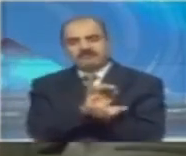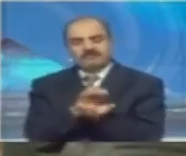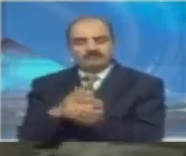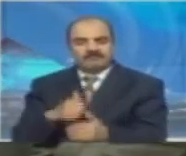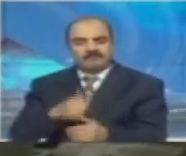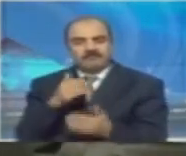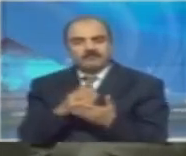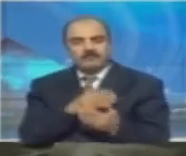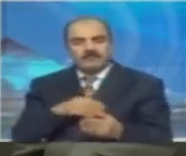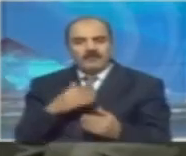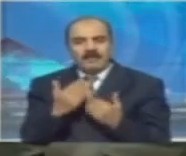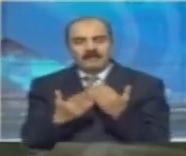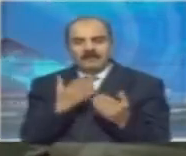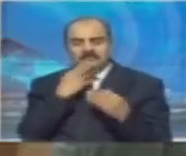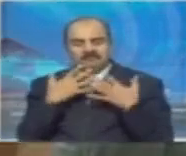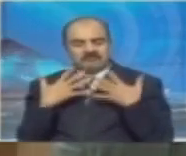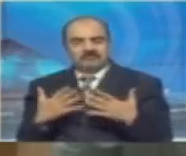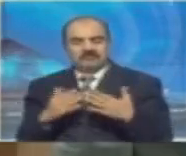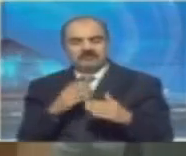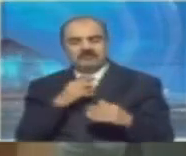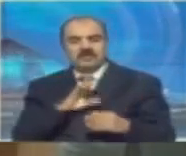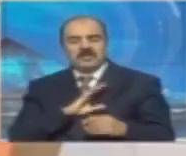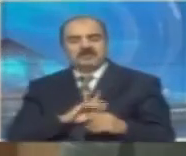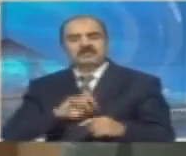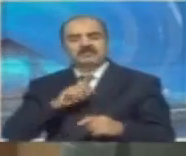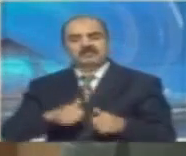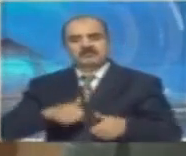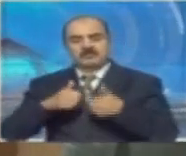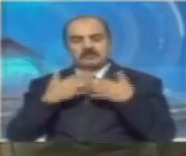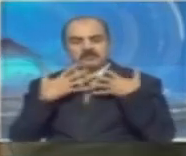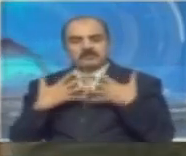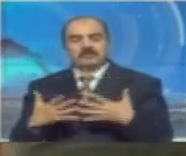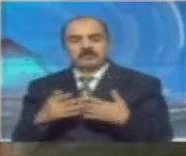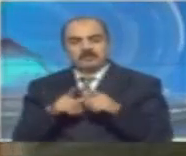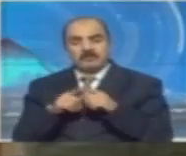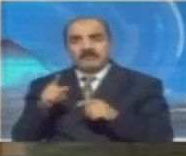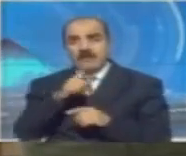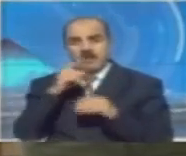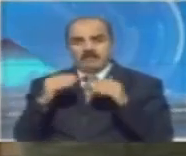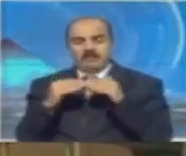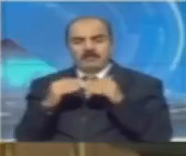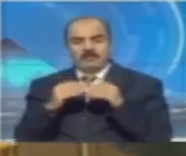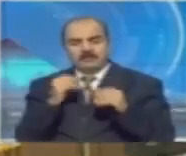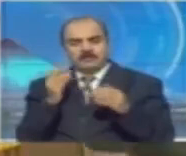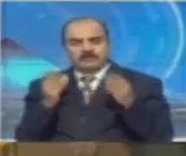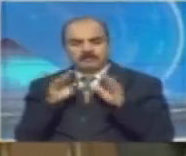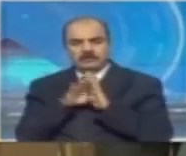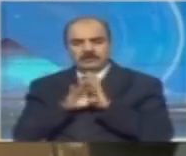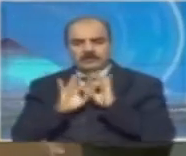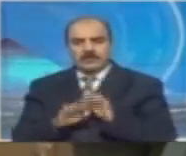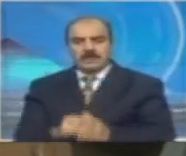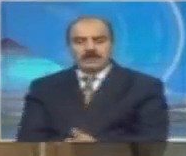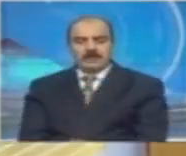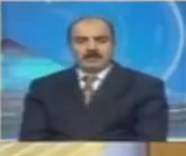تمكنوا من تقديم صوره مشرفه وتحقيق نتائج مبهره وفقا للمعايير والاسس التي نظمت بها المسابقه